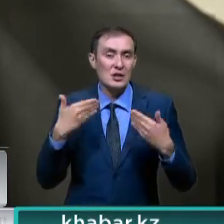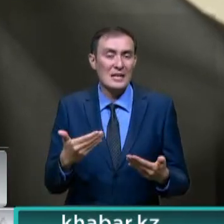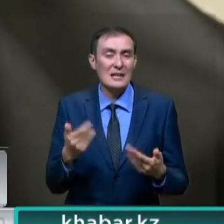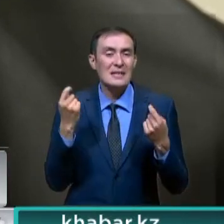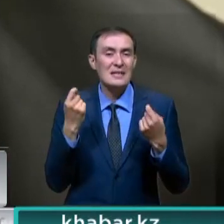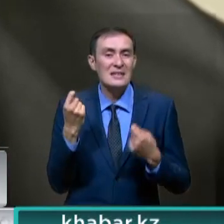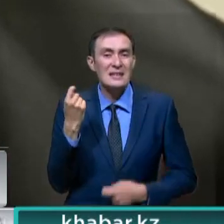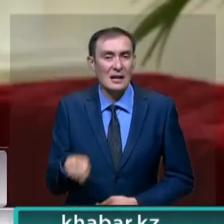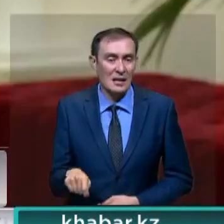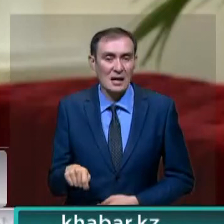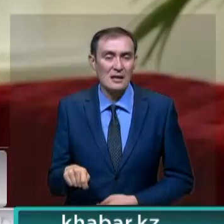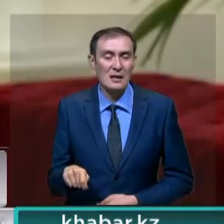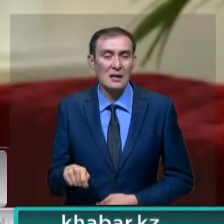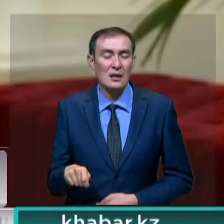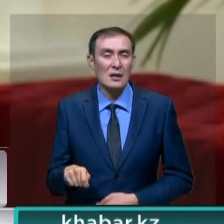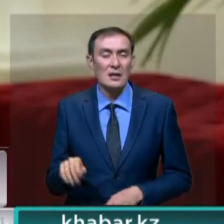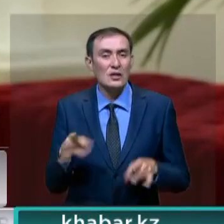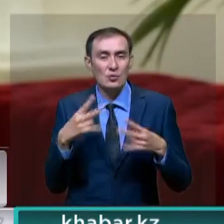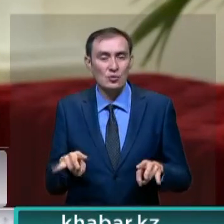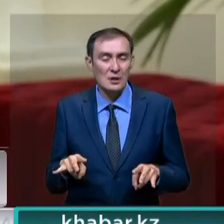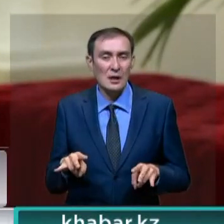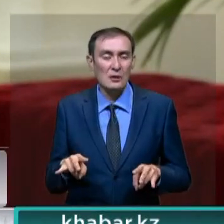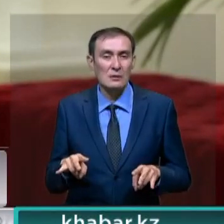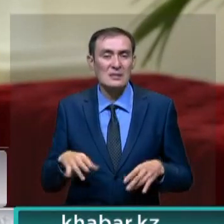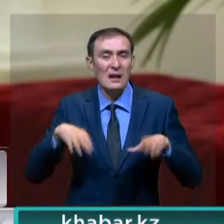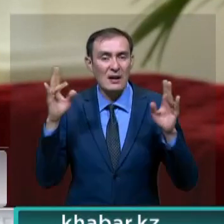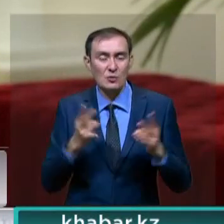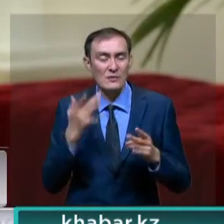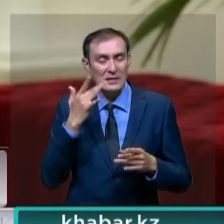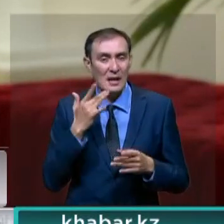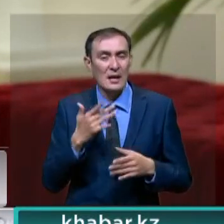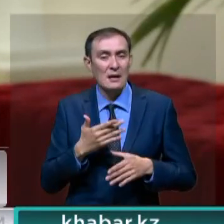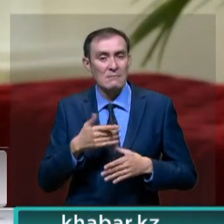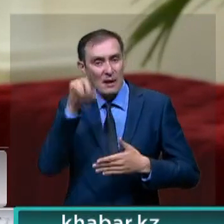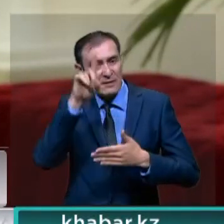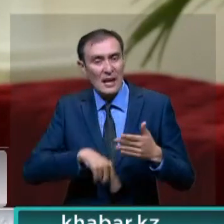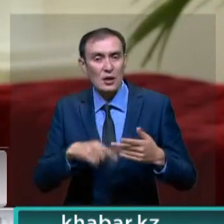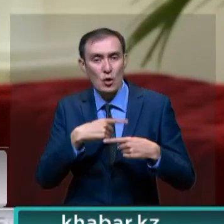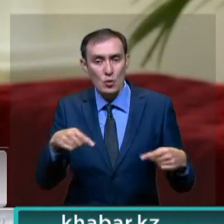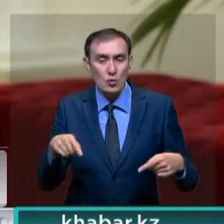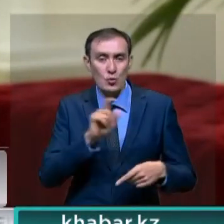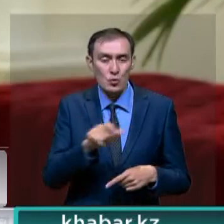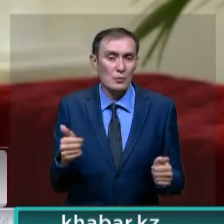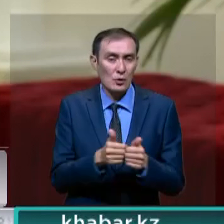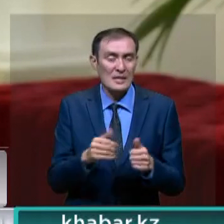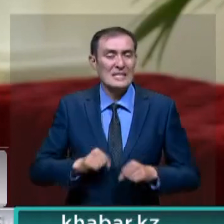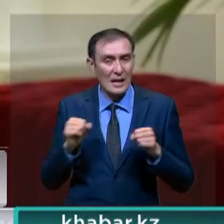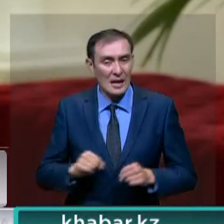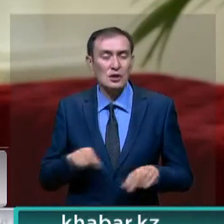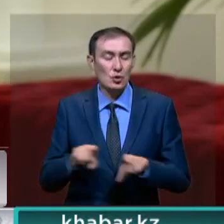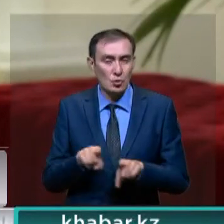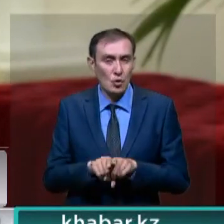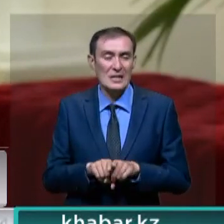никогда не опускать руки, доверять людям, которые рядом находятся, и как бы стремиться